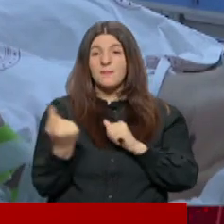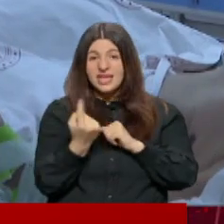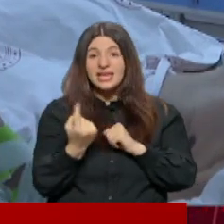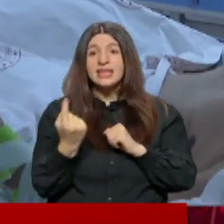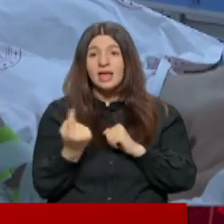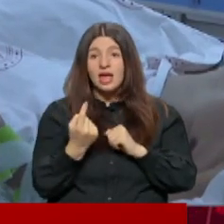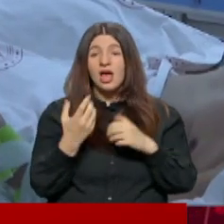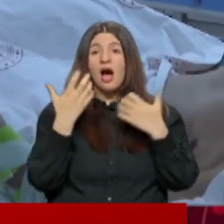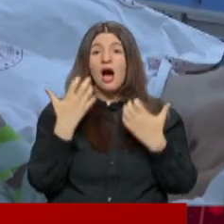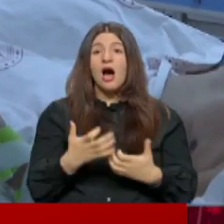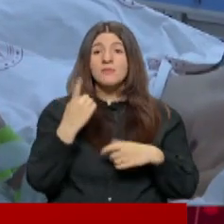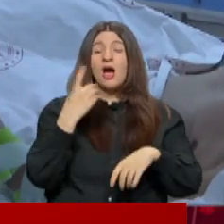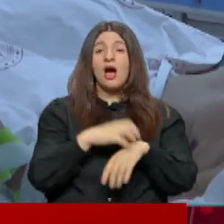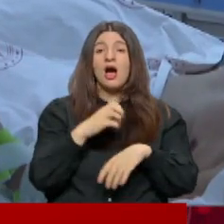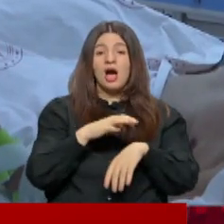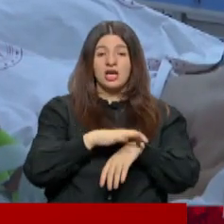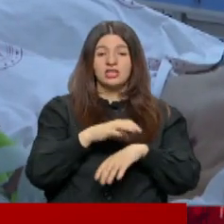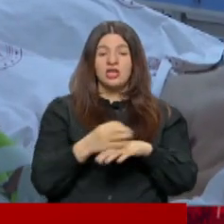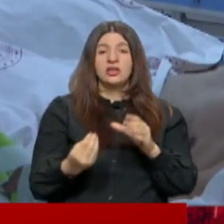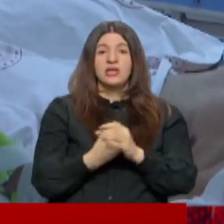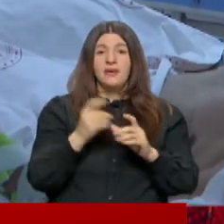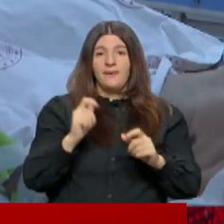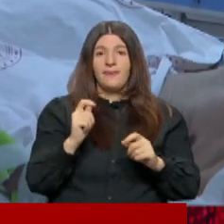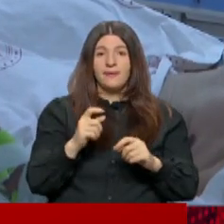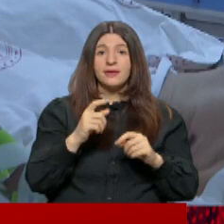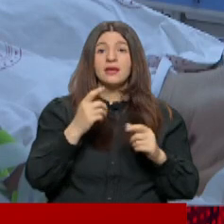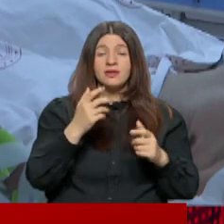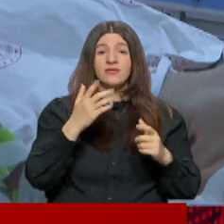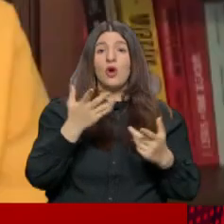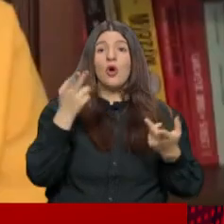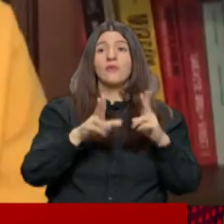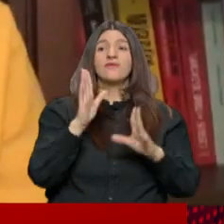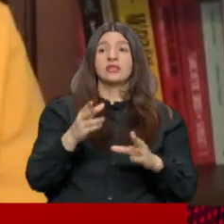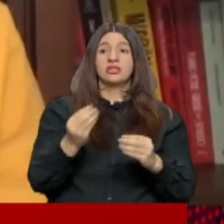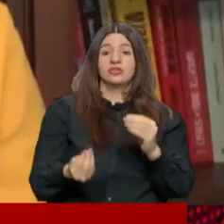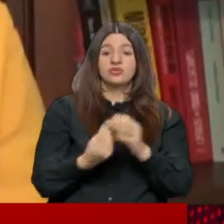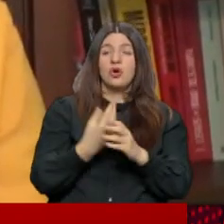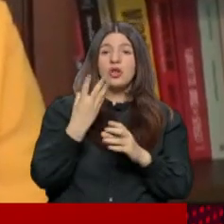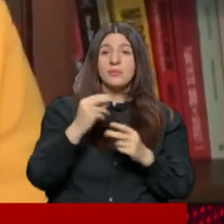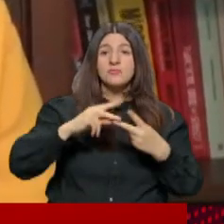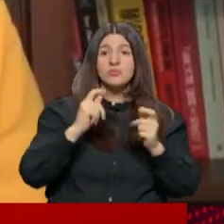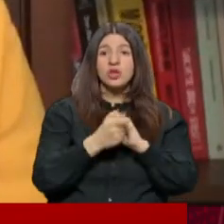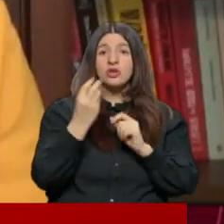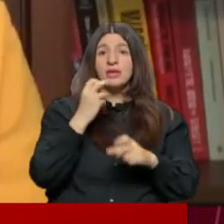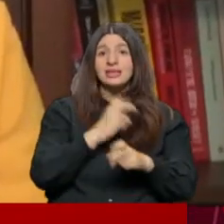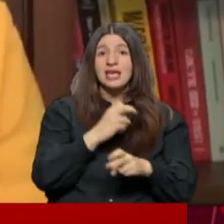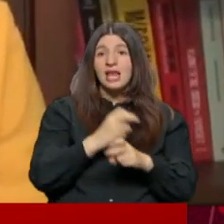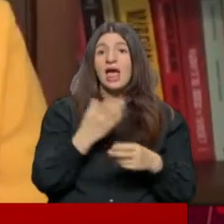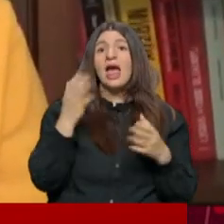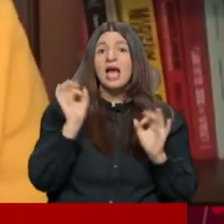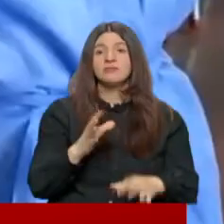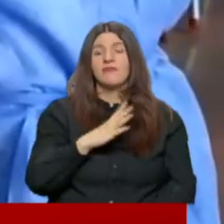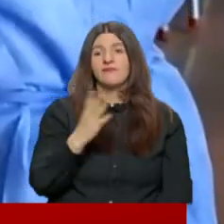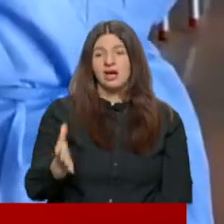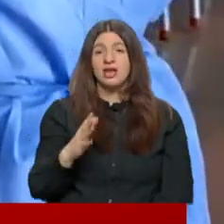de ağır bir hastalık yapan ve çok ölüme yol açan bir varyant olma riski her zaman